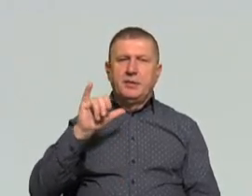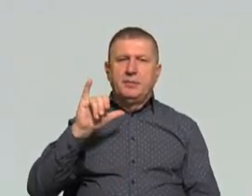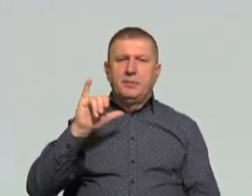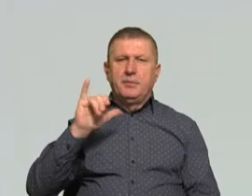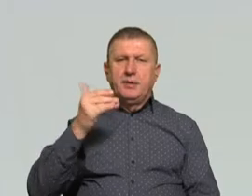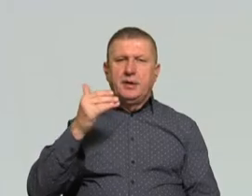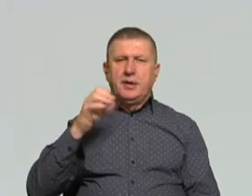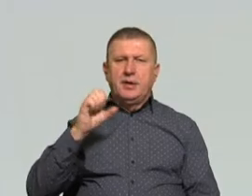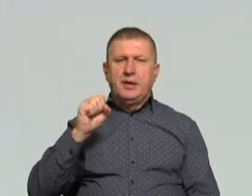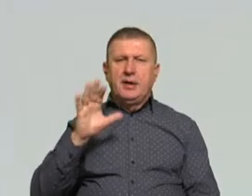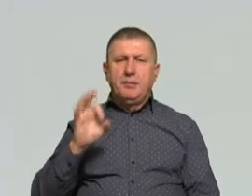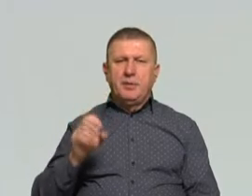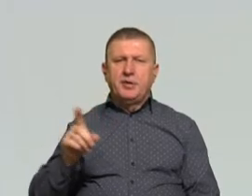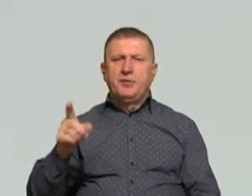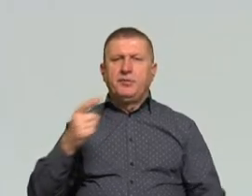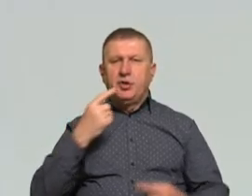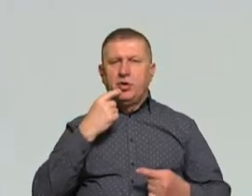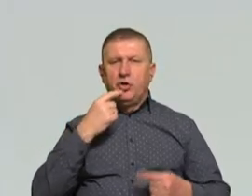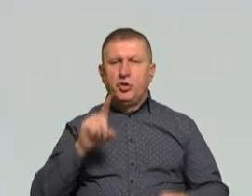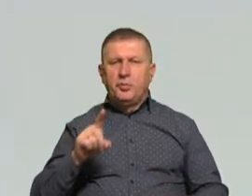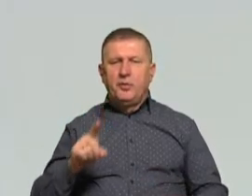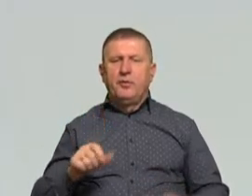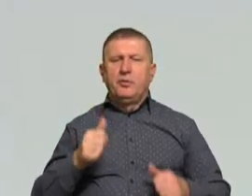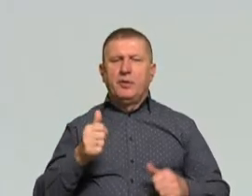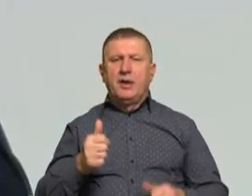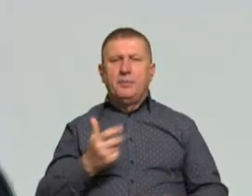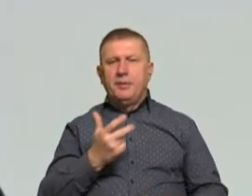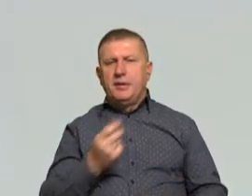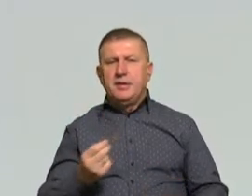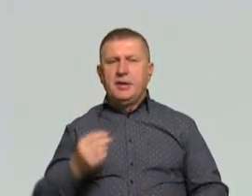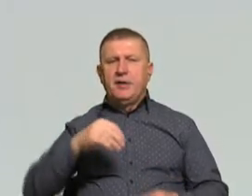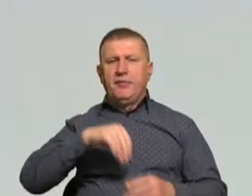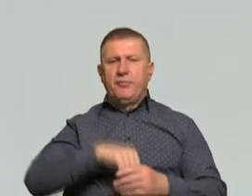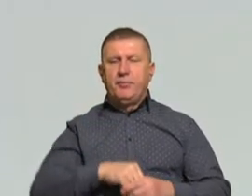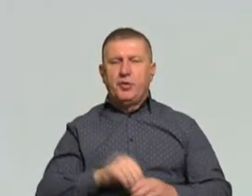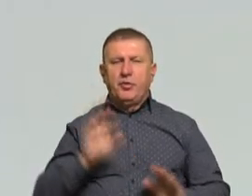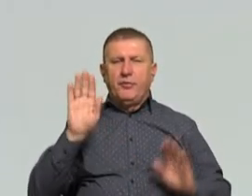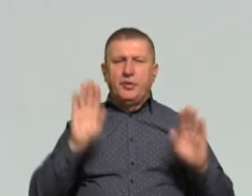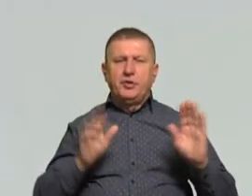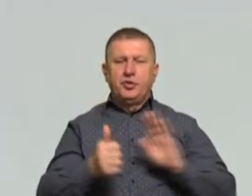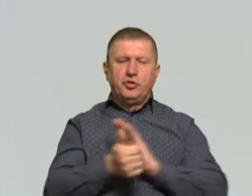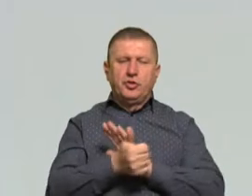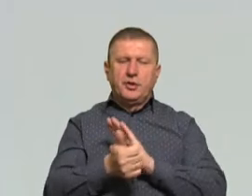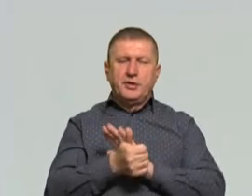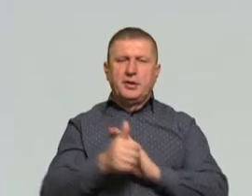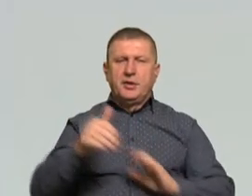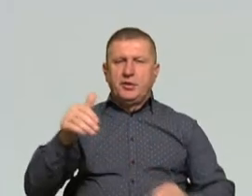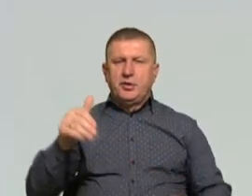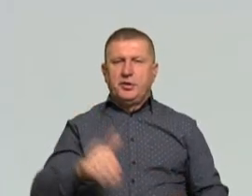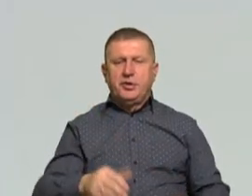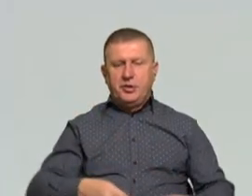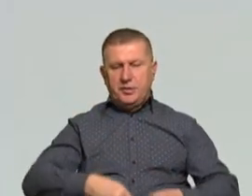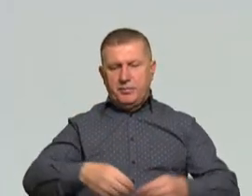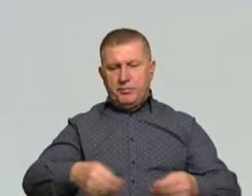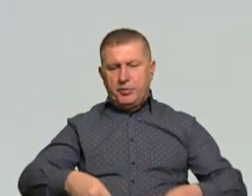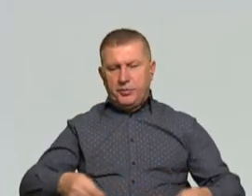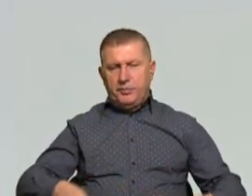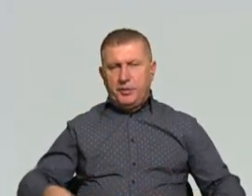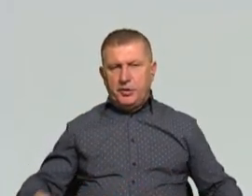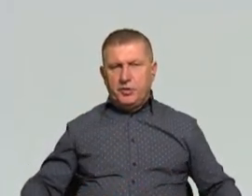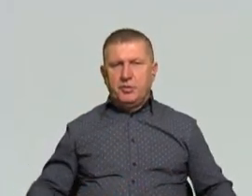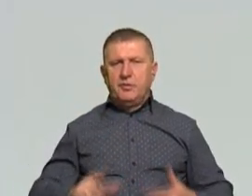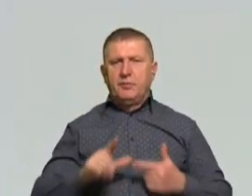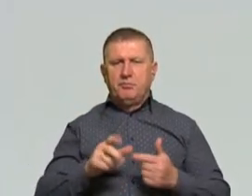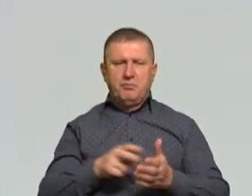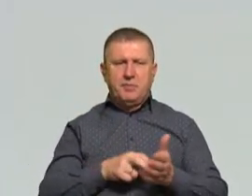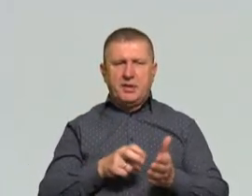że tak powiem, nie wprowadzenie tego, żeby to referendum się tam nie odbyło. 16 tysięcy podpisów wtedy było złożone,